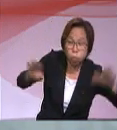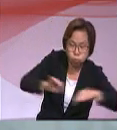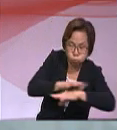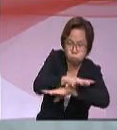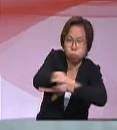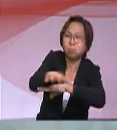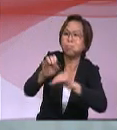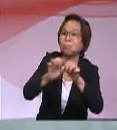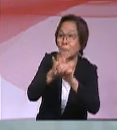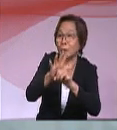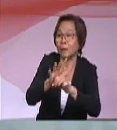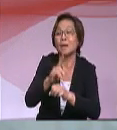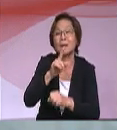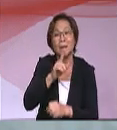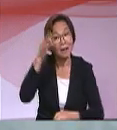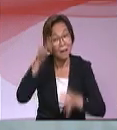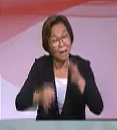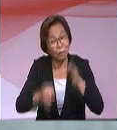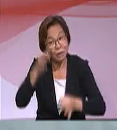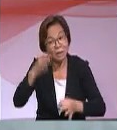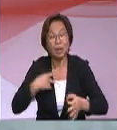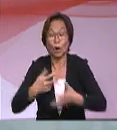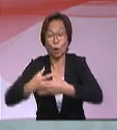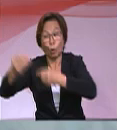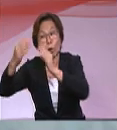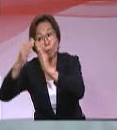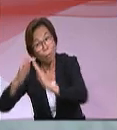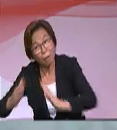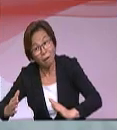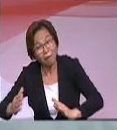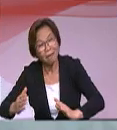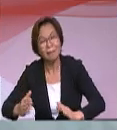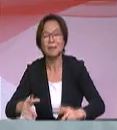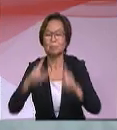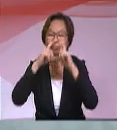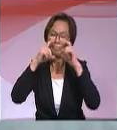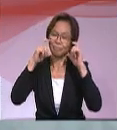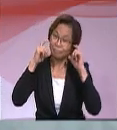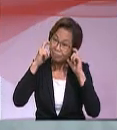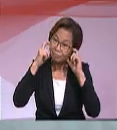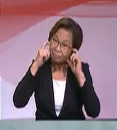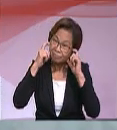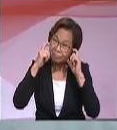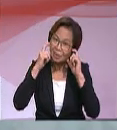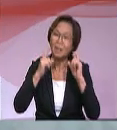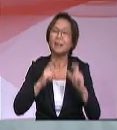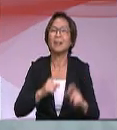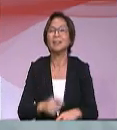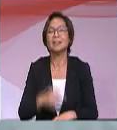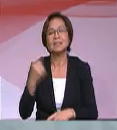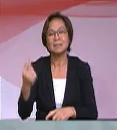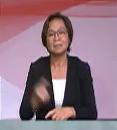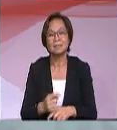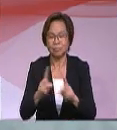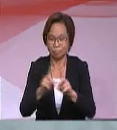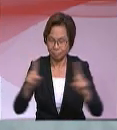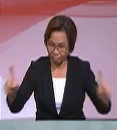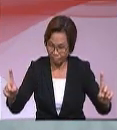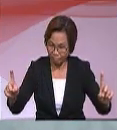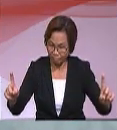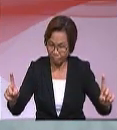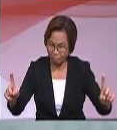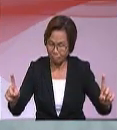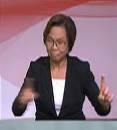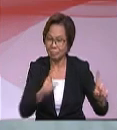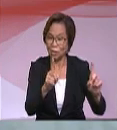jangkitan. Jadi pastikan kalau kita kena keluar daripada rumah, pakai pelutup muka, pastikan kita amalkan penjarakan fizikal